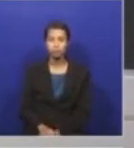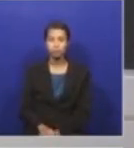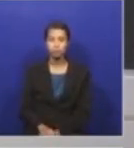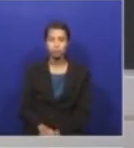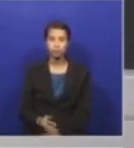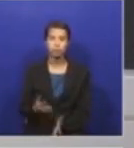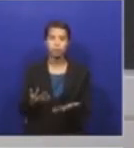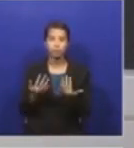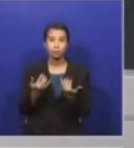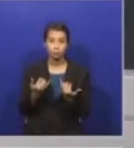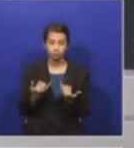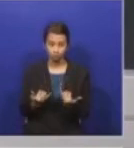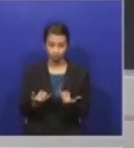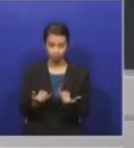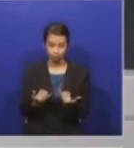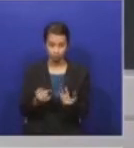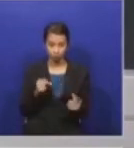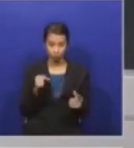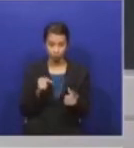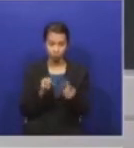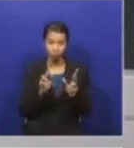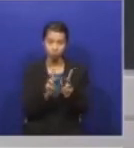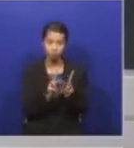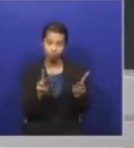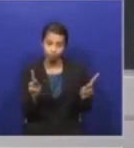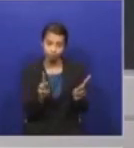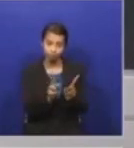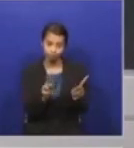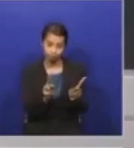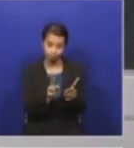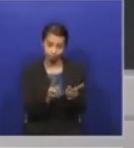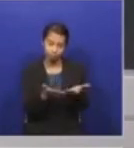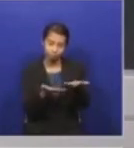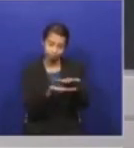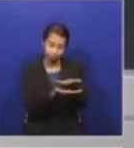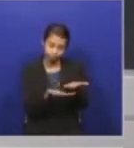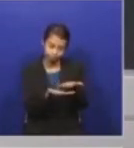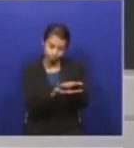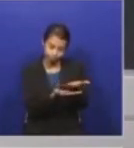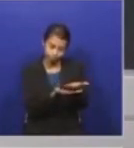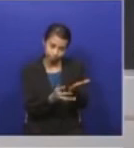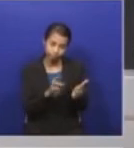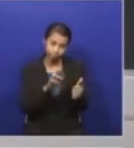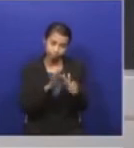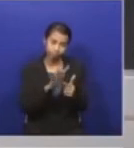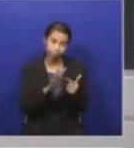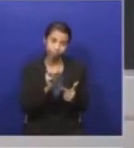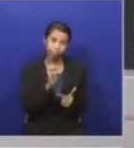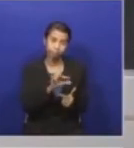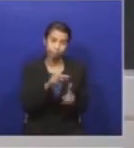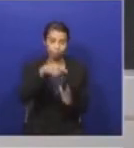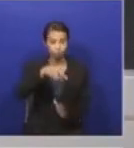ในวาระนี้เป็นวาระซึ่งกรรมธิการซึ่งไปพิจารณาร่างพระราชบัญญัติการโอนงบประมาณรายจ่ายประจ